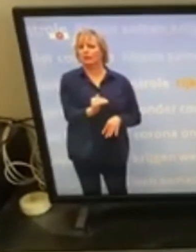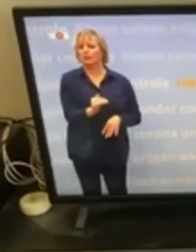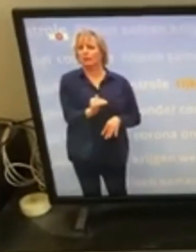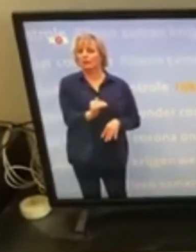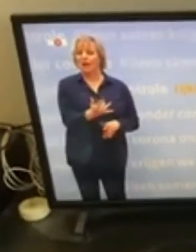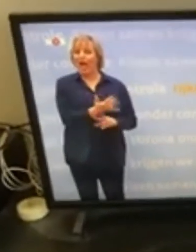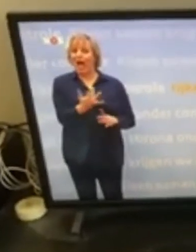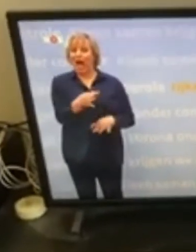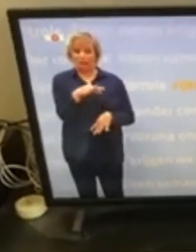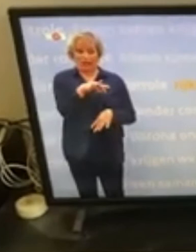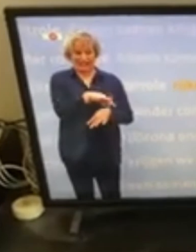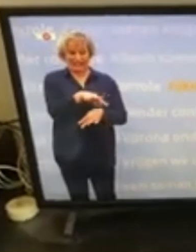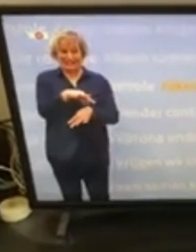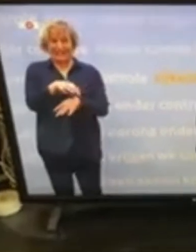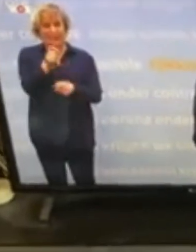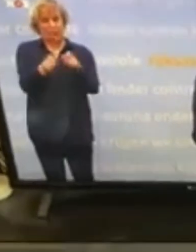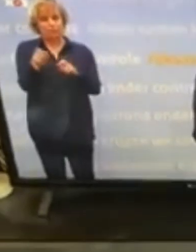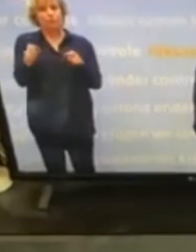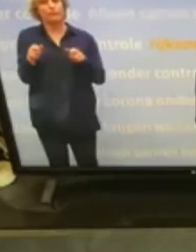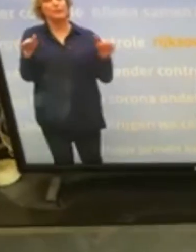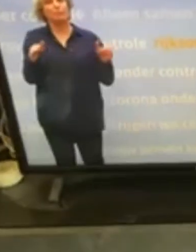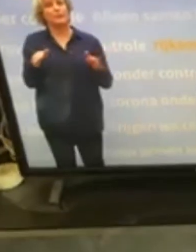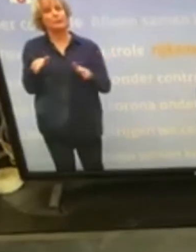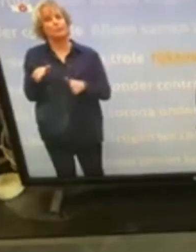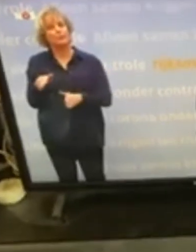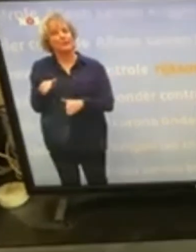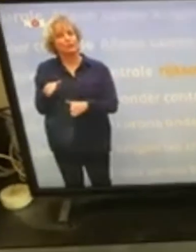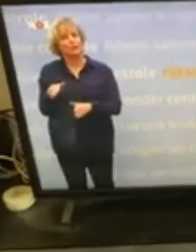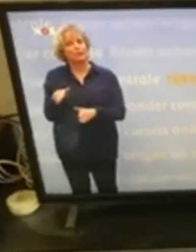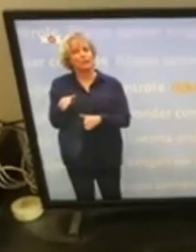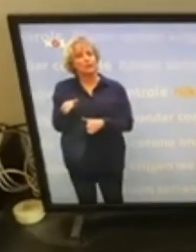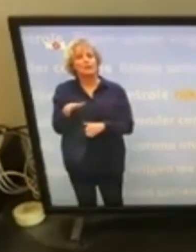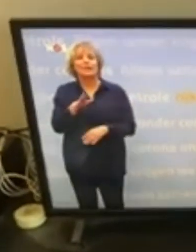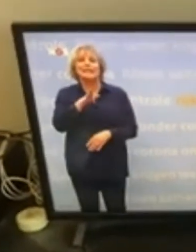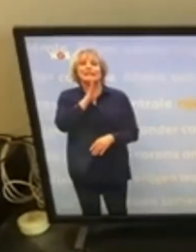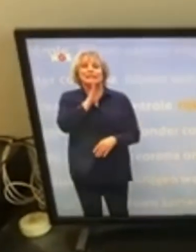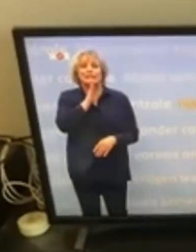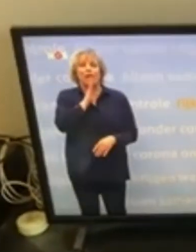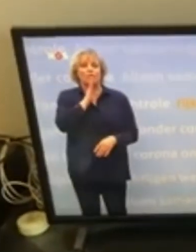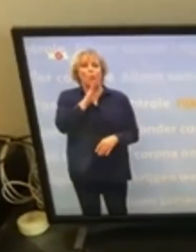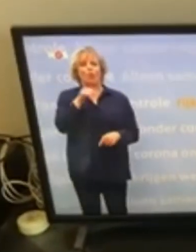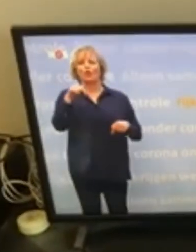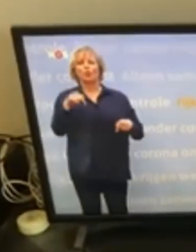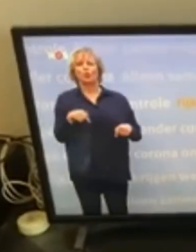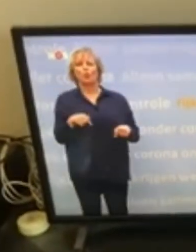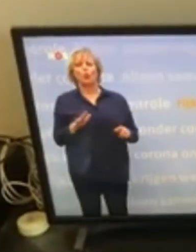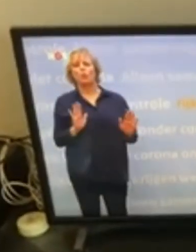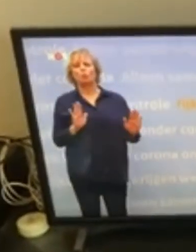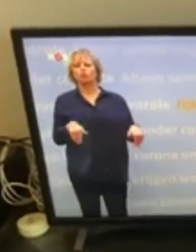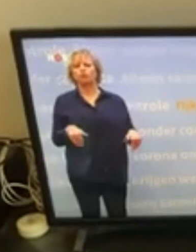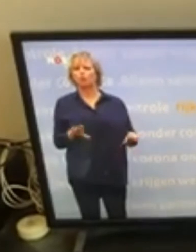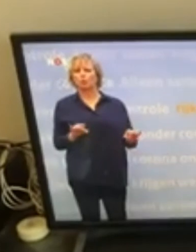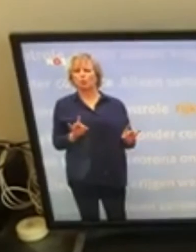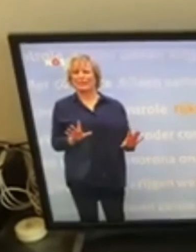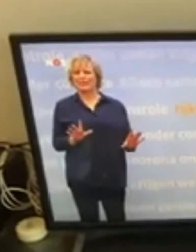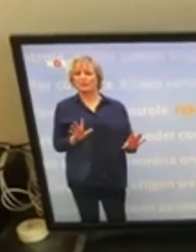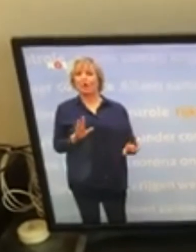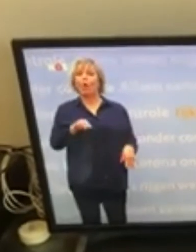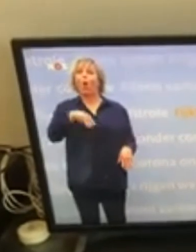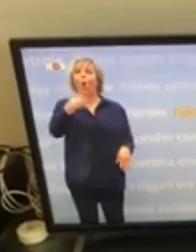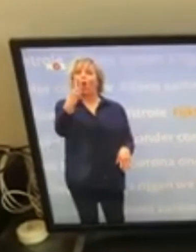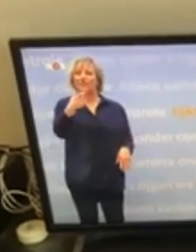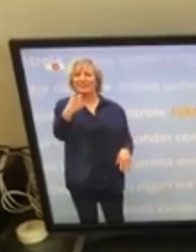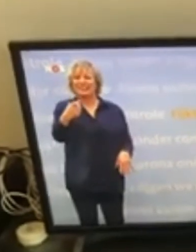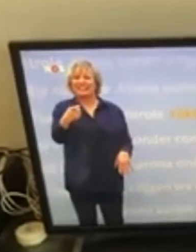zieken die je dan kunt voorkomen. En hoe groot zou de spijt zijn als we nu afwachten en over een week of drie achterom